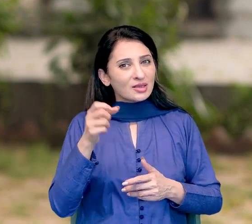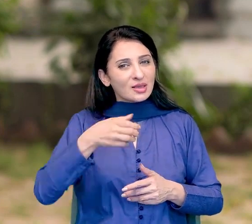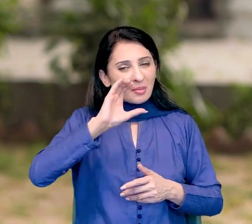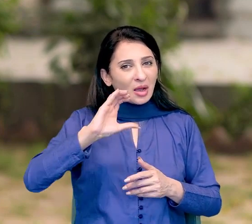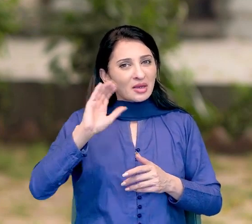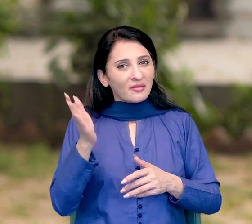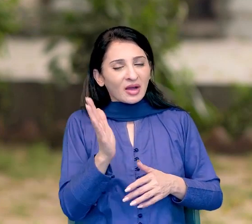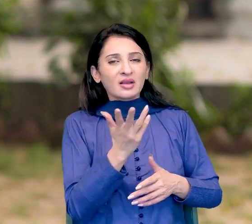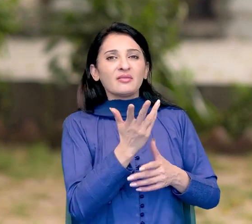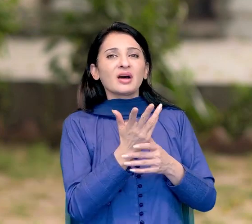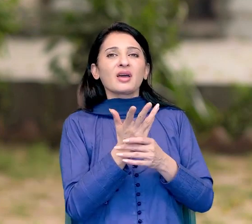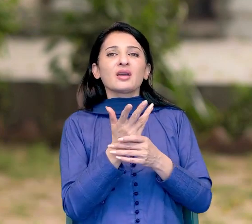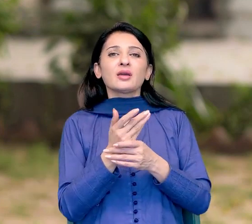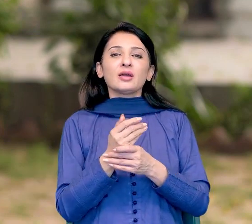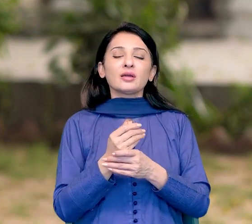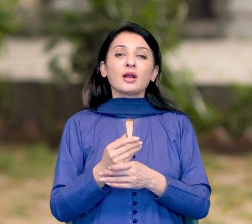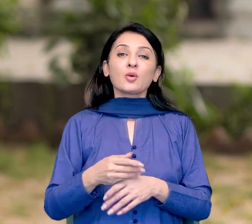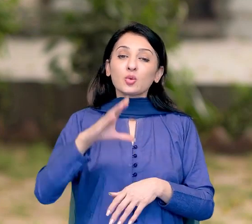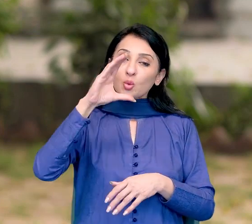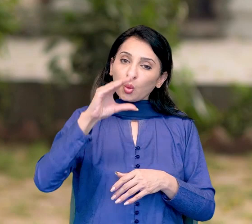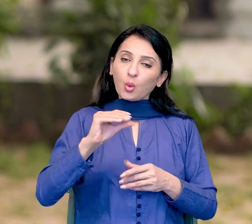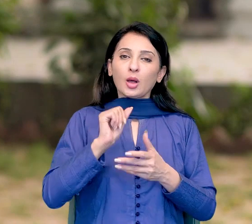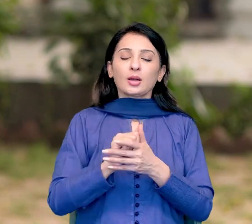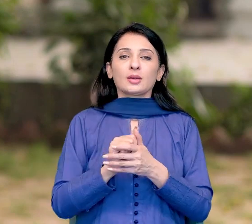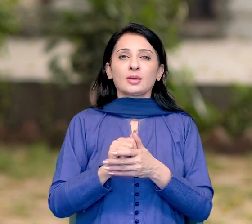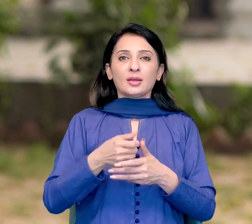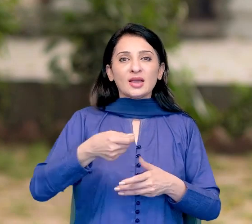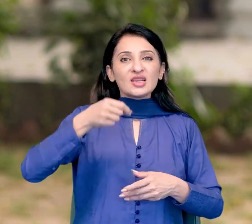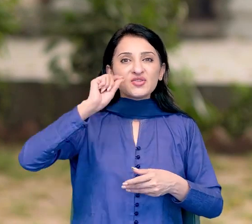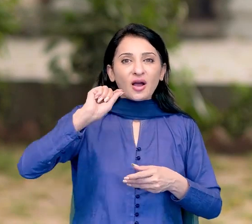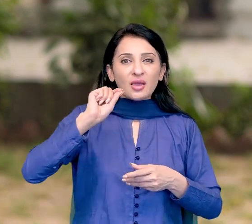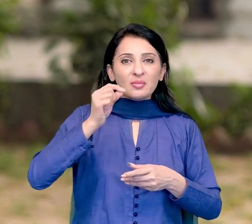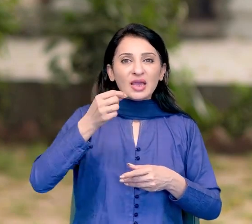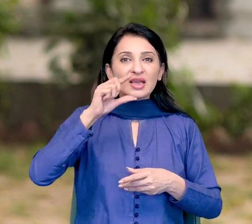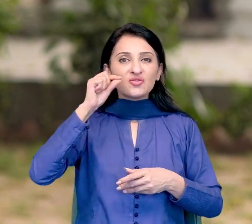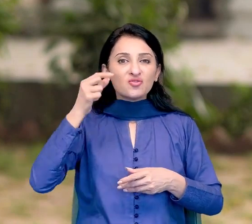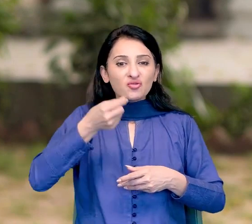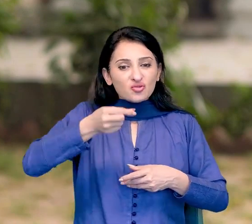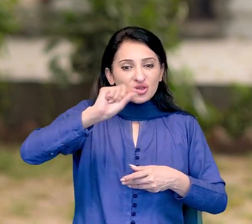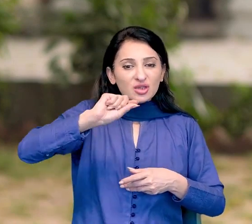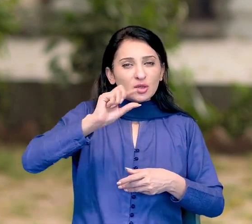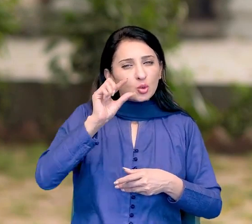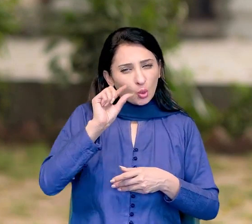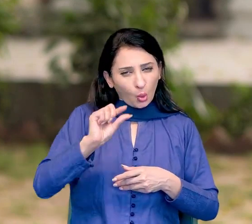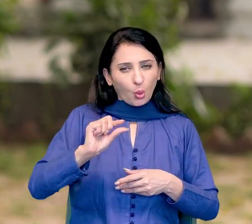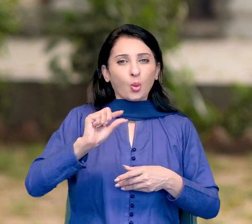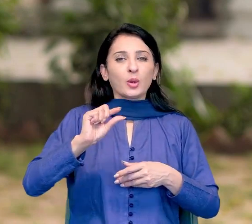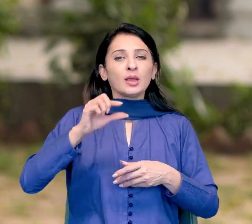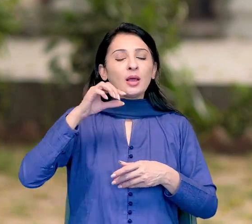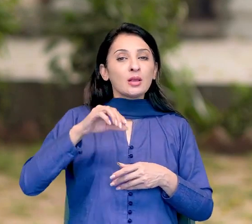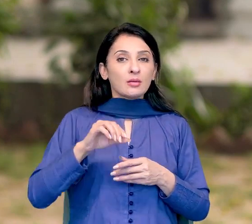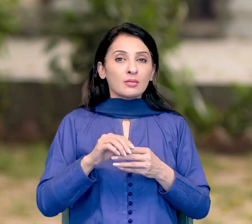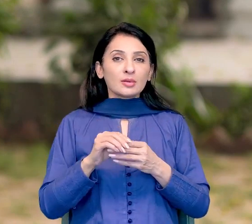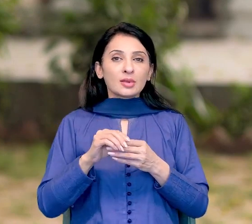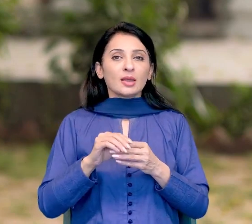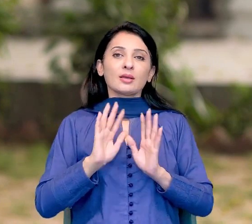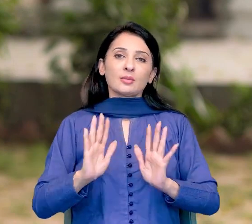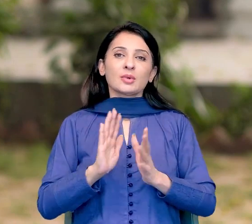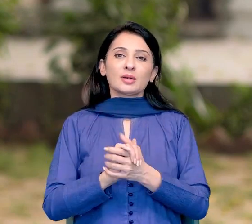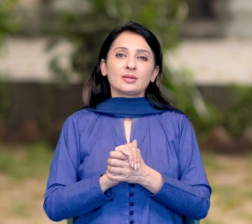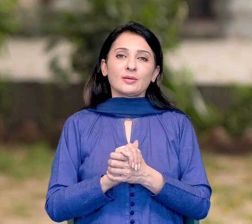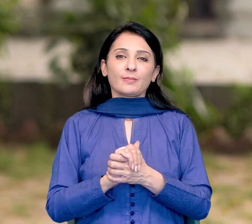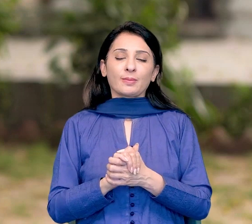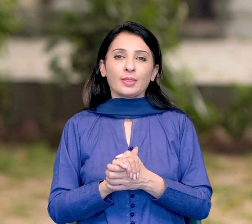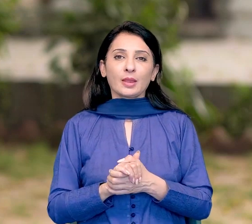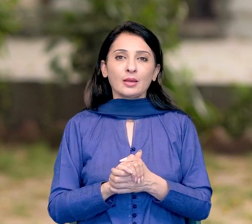coffees. اگر چائے میں ایک آدھ چمچ چینی کا لے لیں, but that is small potatoes compared to آپ